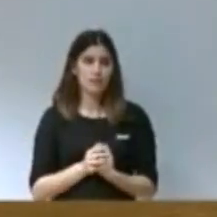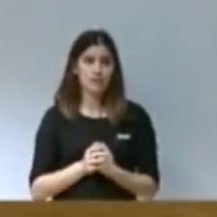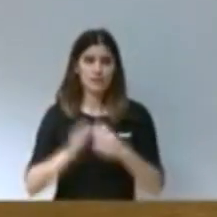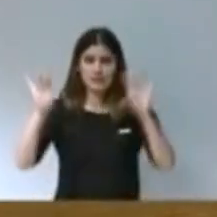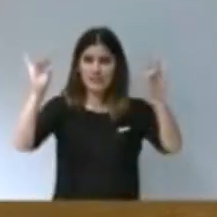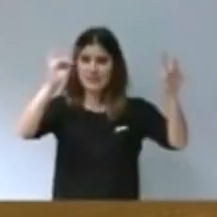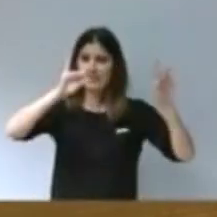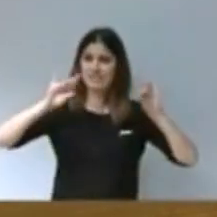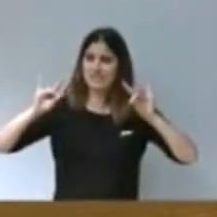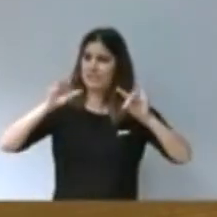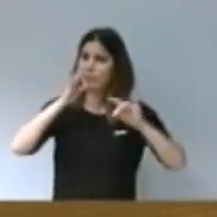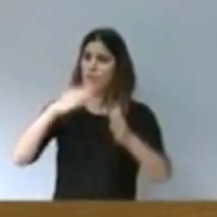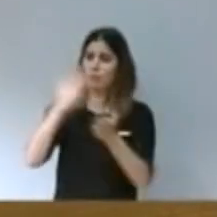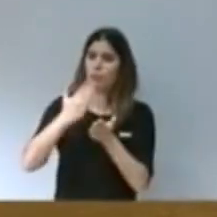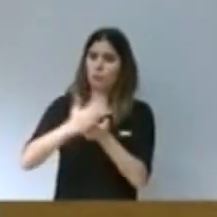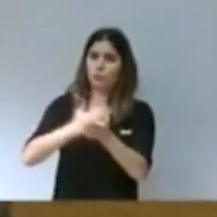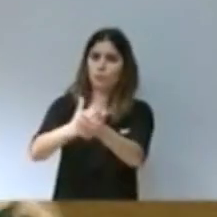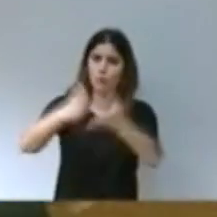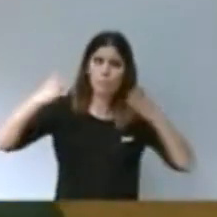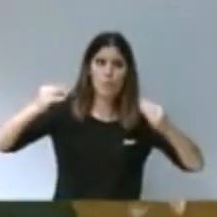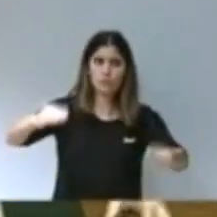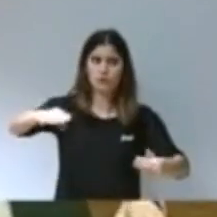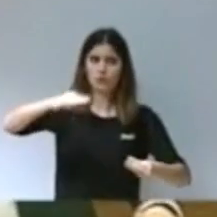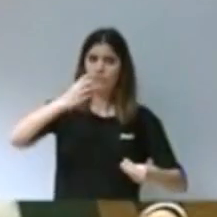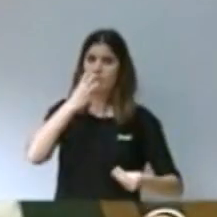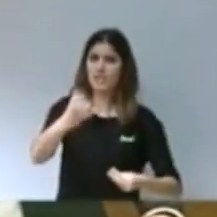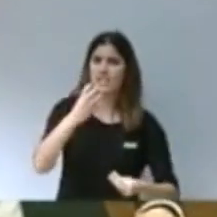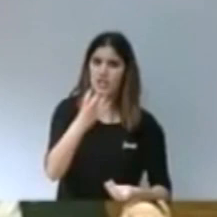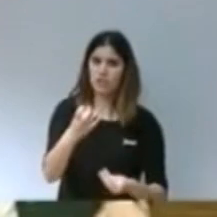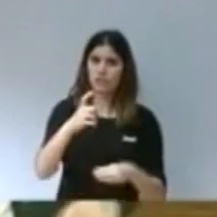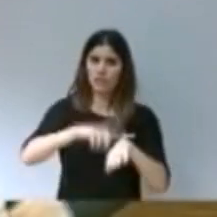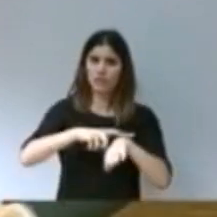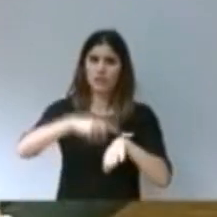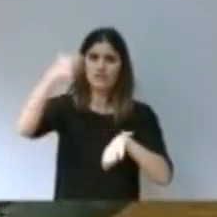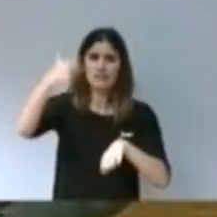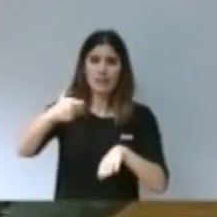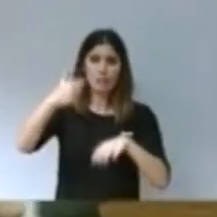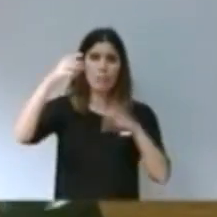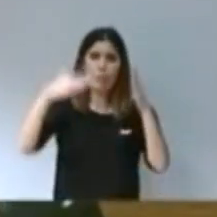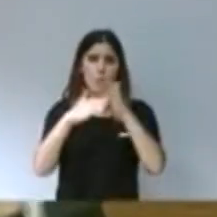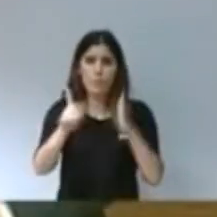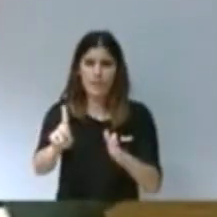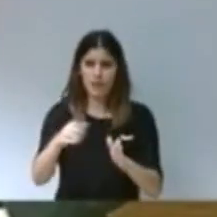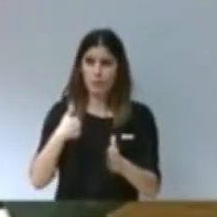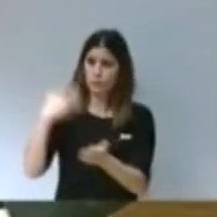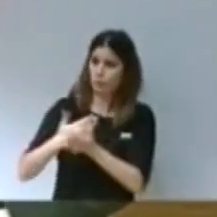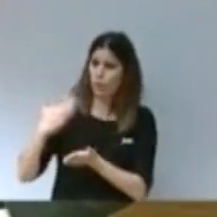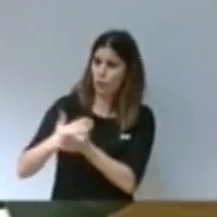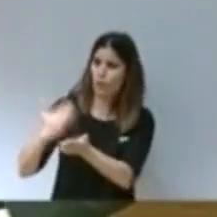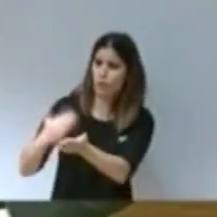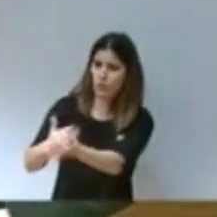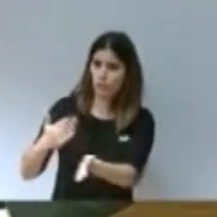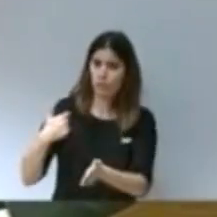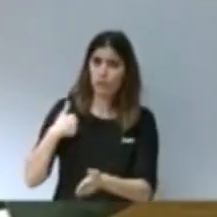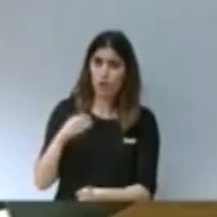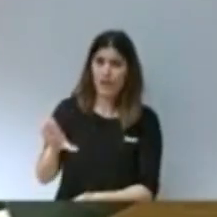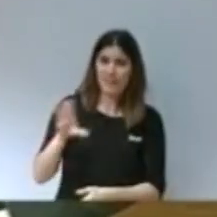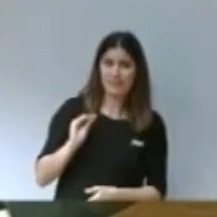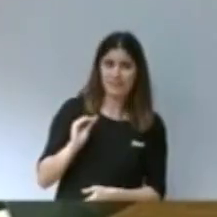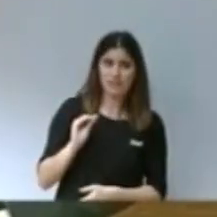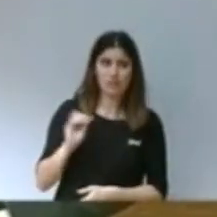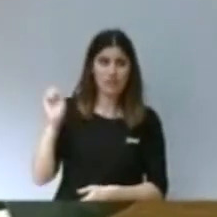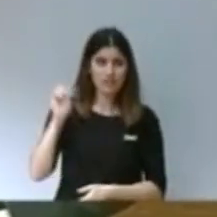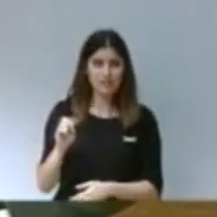Clar que sí, perquè no han parat d'interrompre i no li he llevat el temps. No han parat d'interrompre. Entenc que ja és